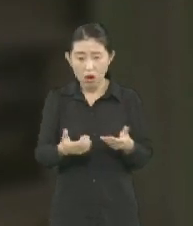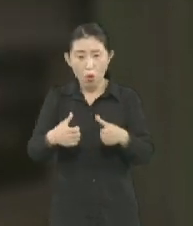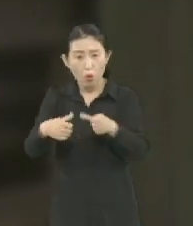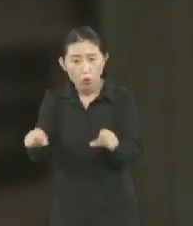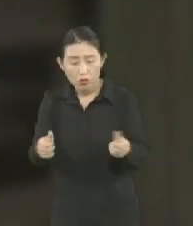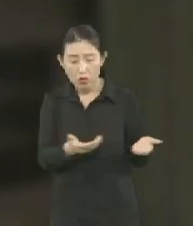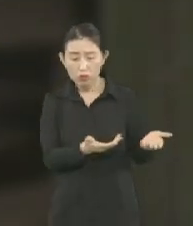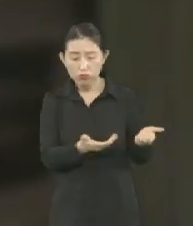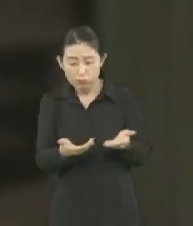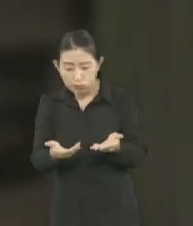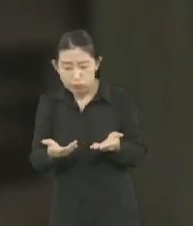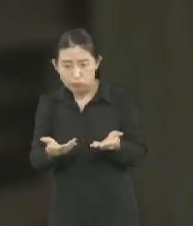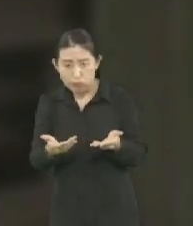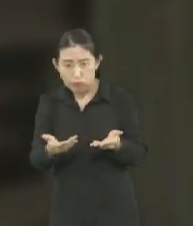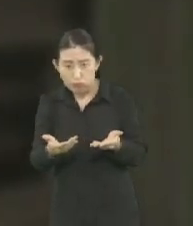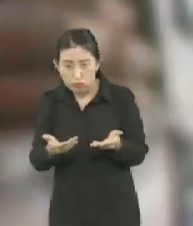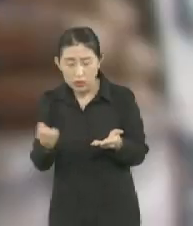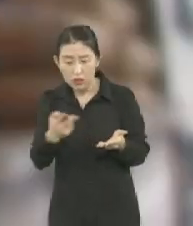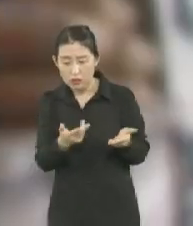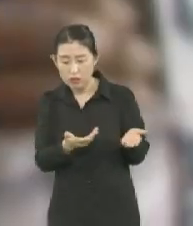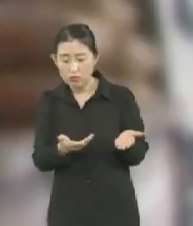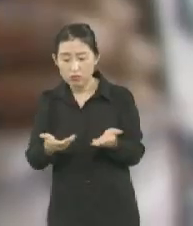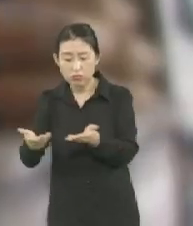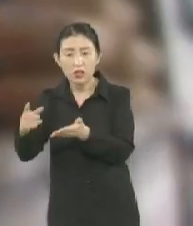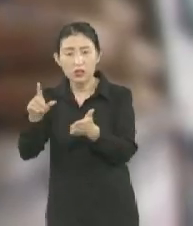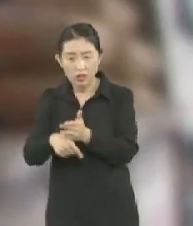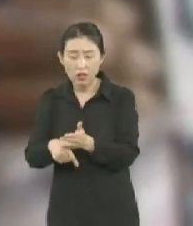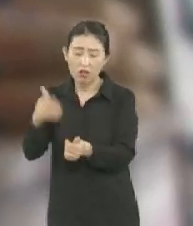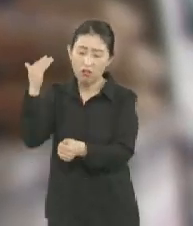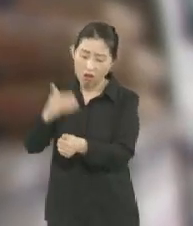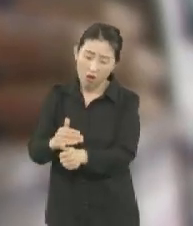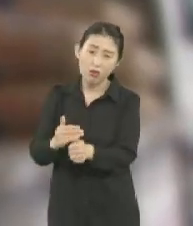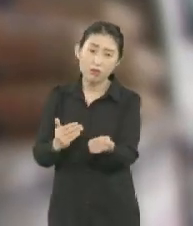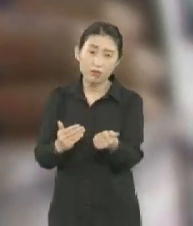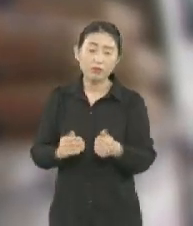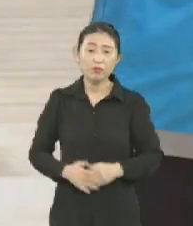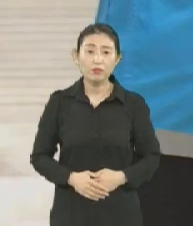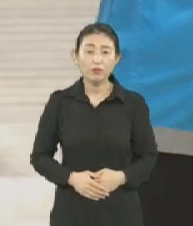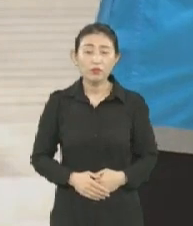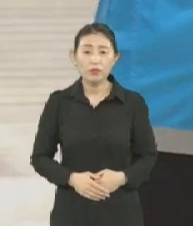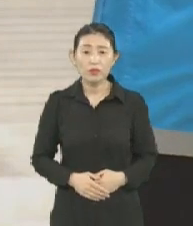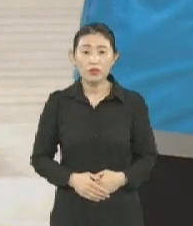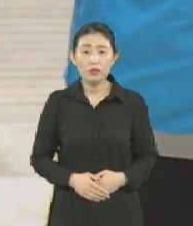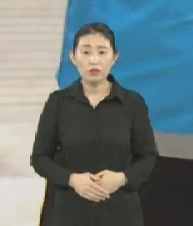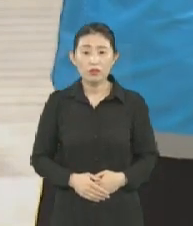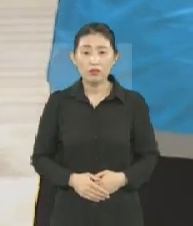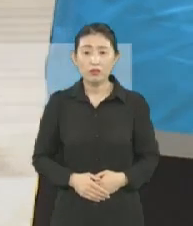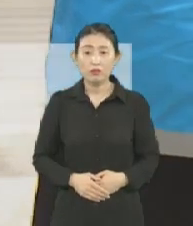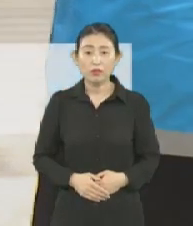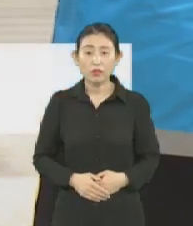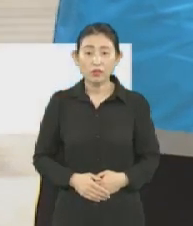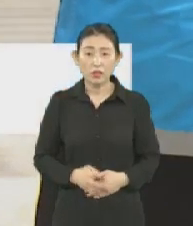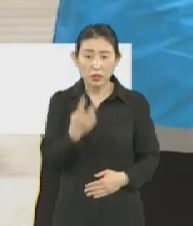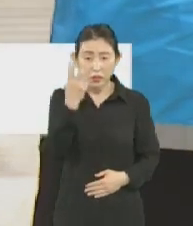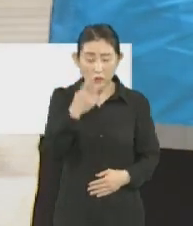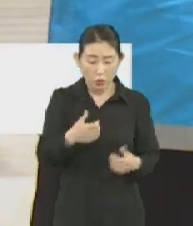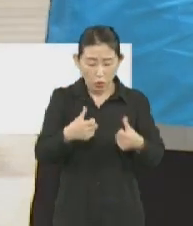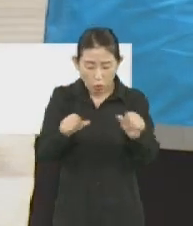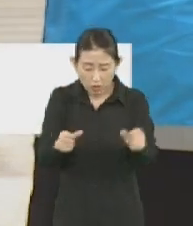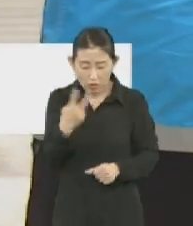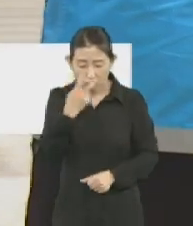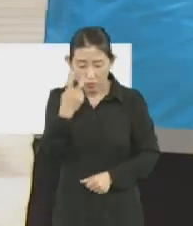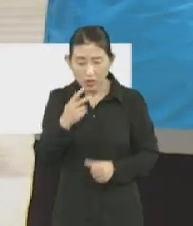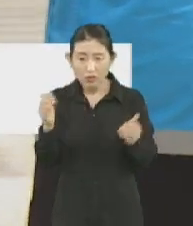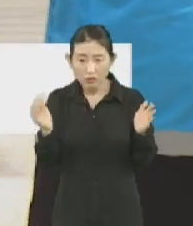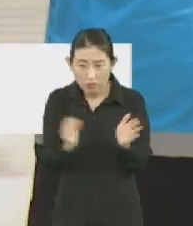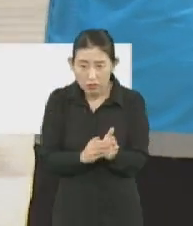일으켜 기계가 멈추었다 재가동을 하는 순간 사고를 당했습니다. 점검이 끝나고